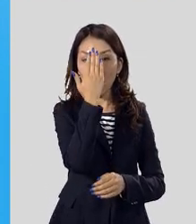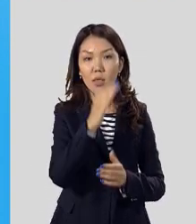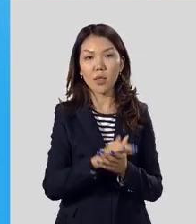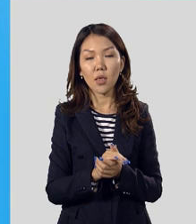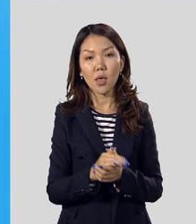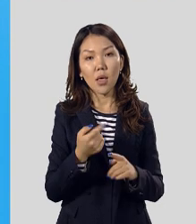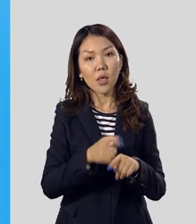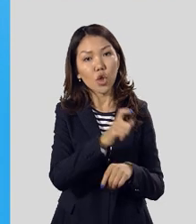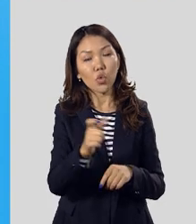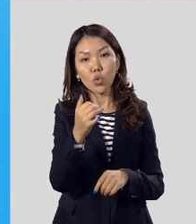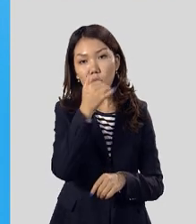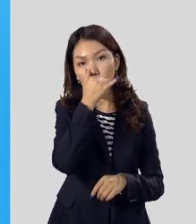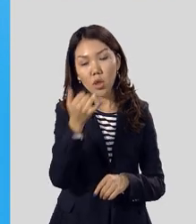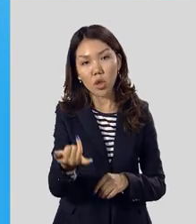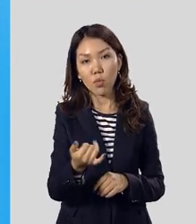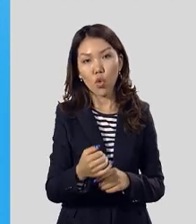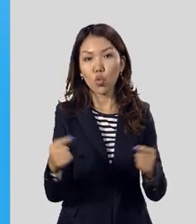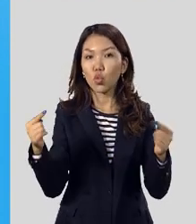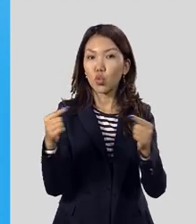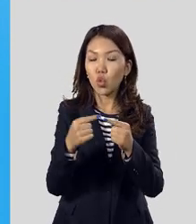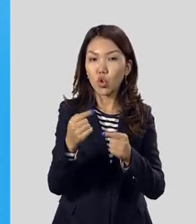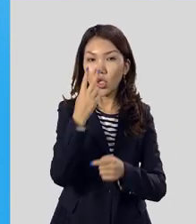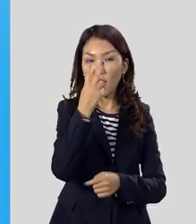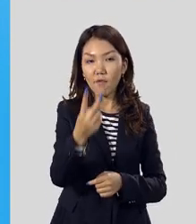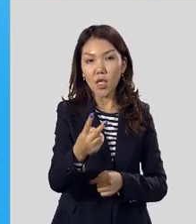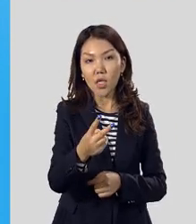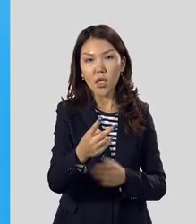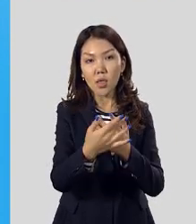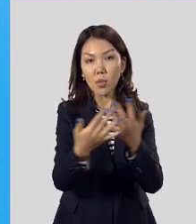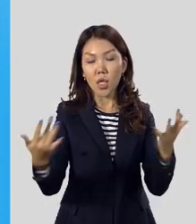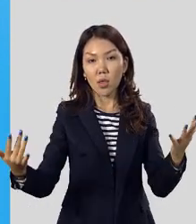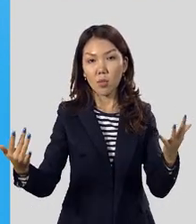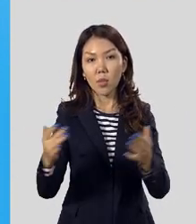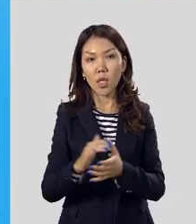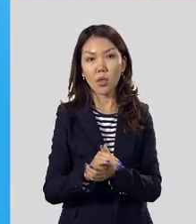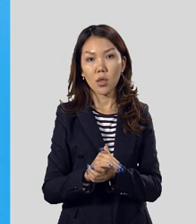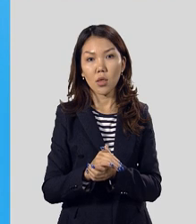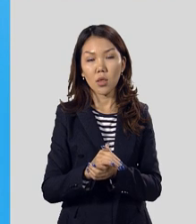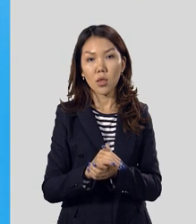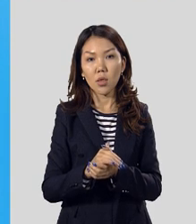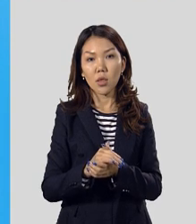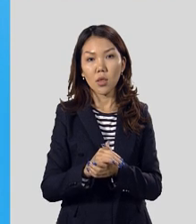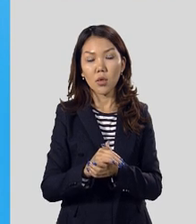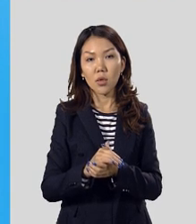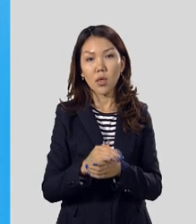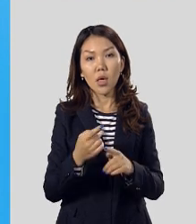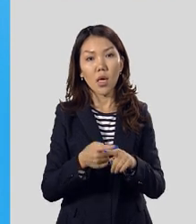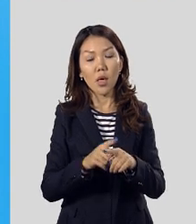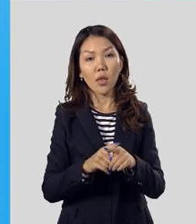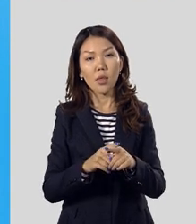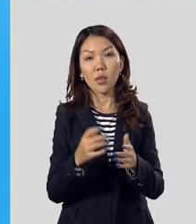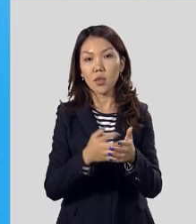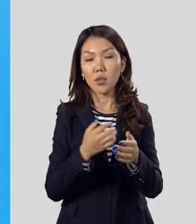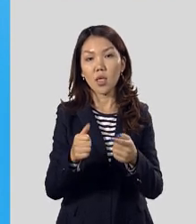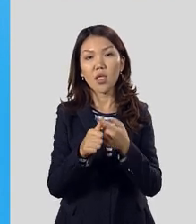предметы, расположенные далеко. Такой недостаток называется близорукостью. Это